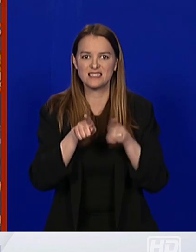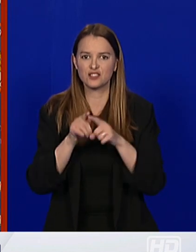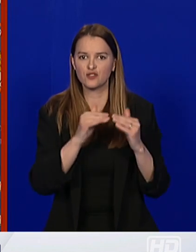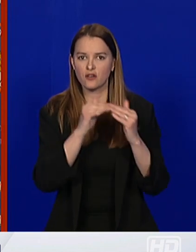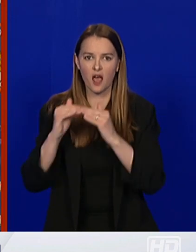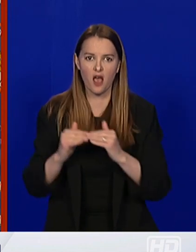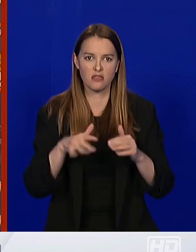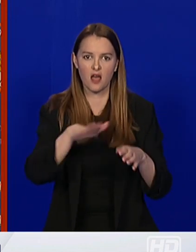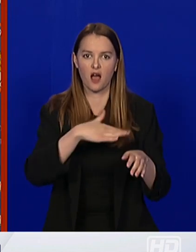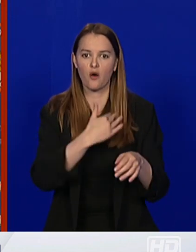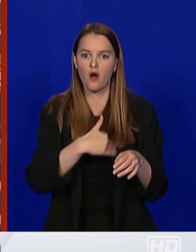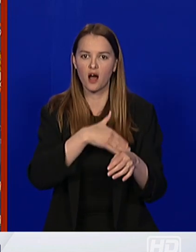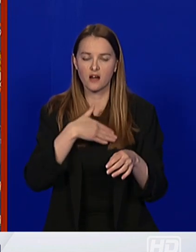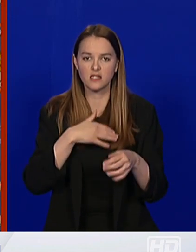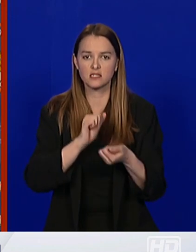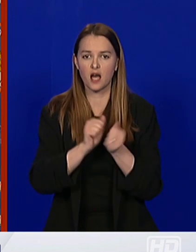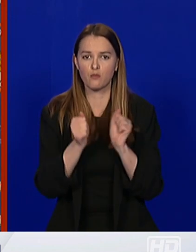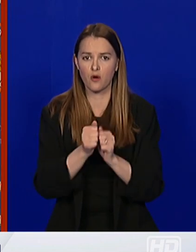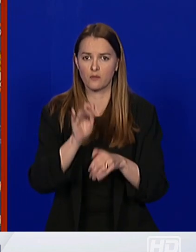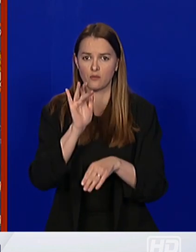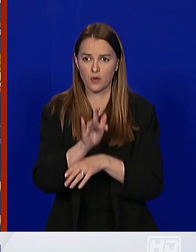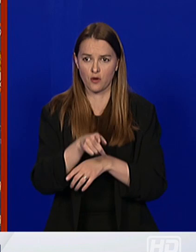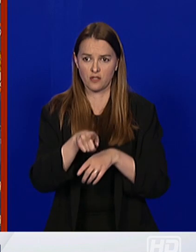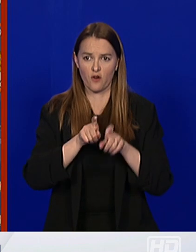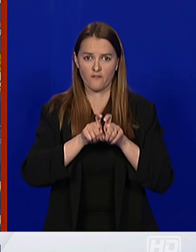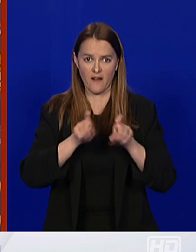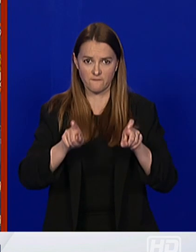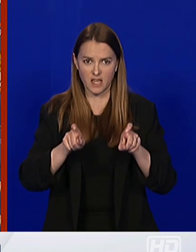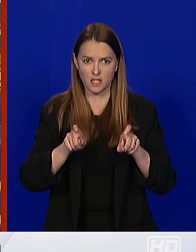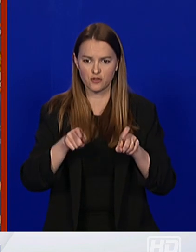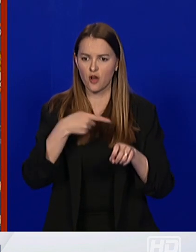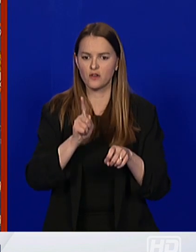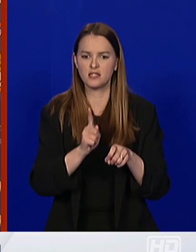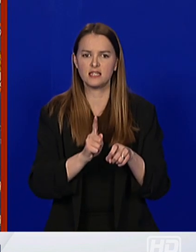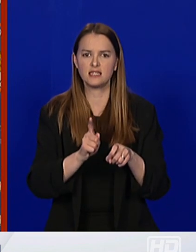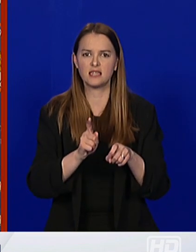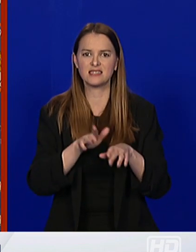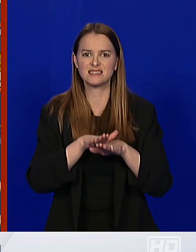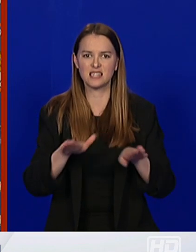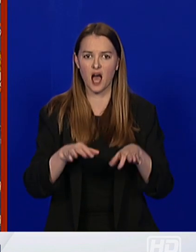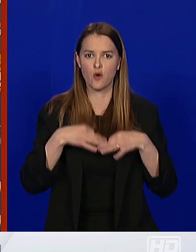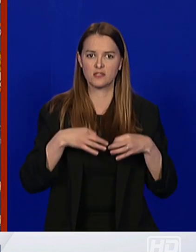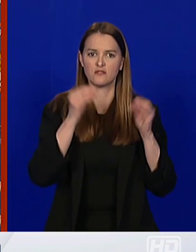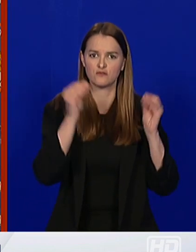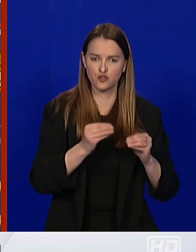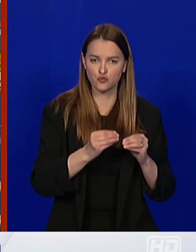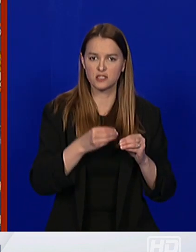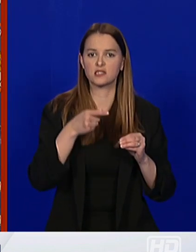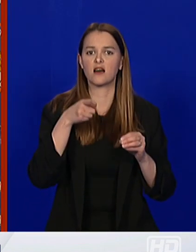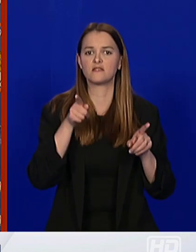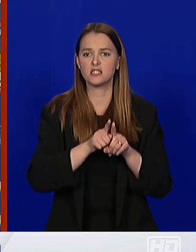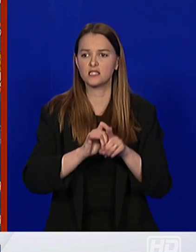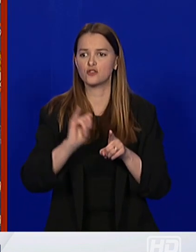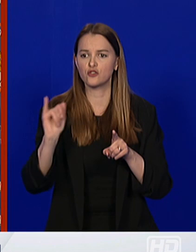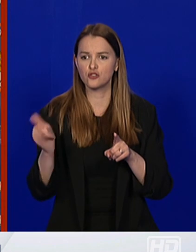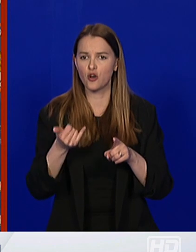u borbi protiv ove epidemije ne sudjeluje samo zdravstveni sustav, sudjeluje cijeli